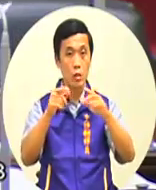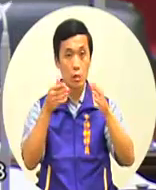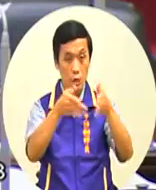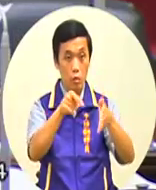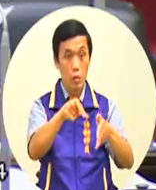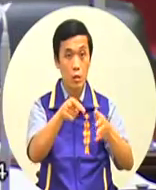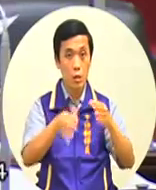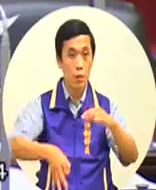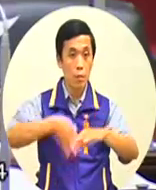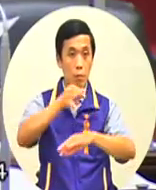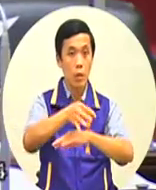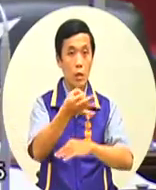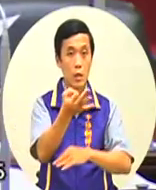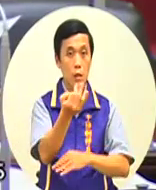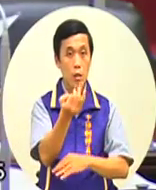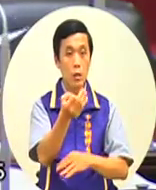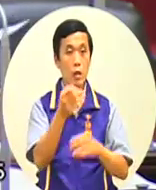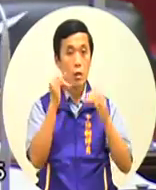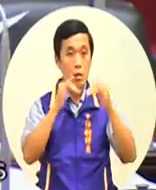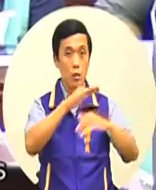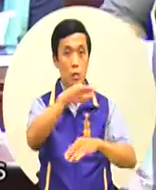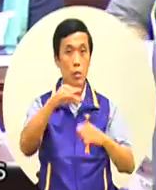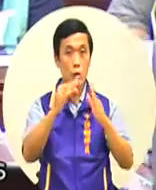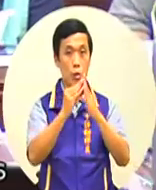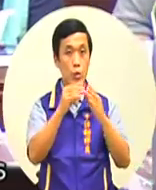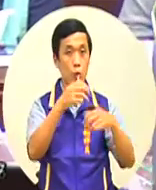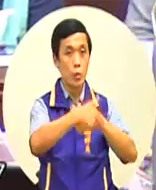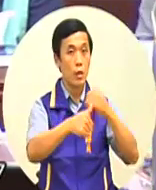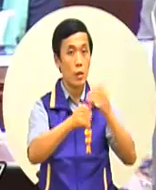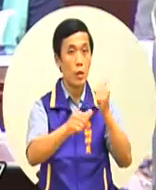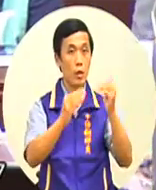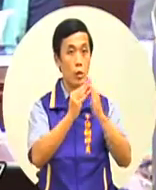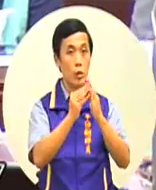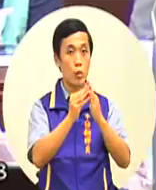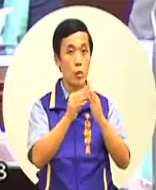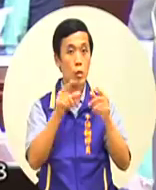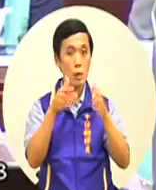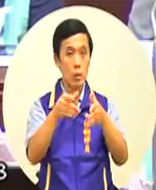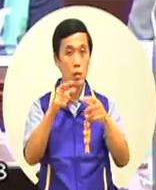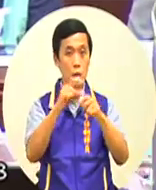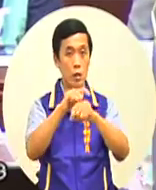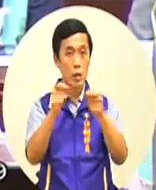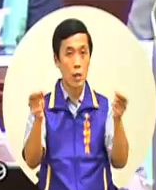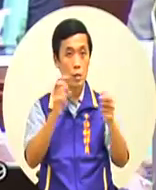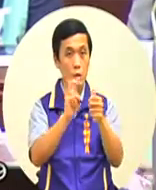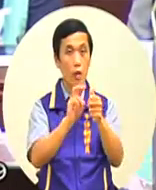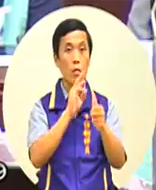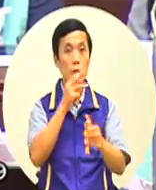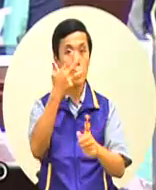照， 社会局跟卫生局加起来，在长照经费的部分大约为